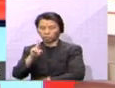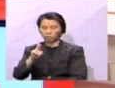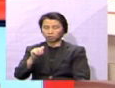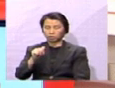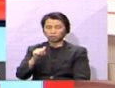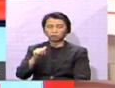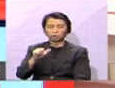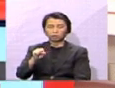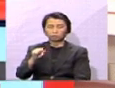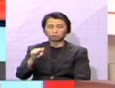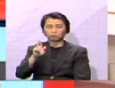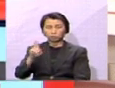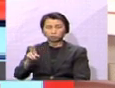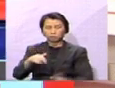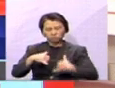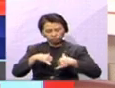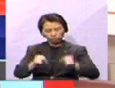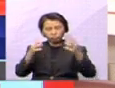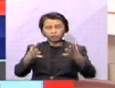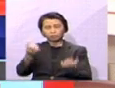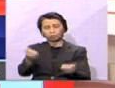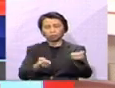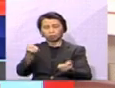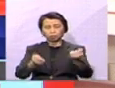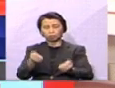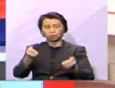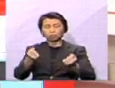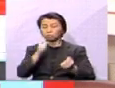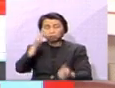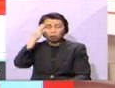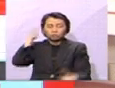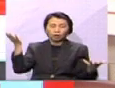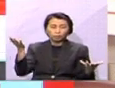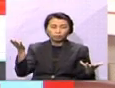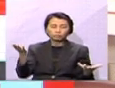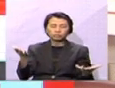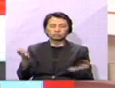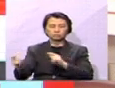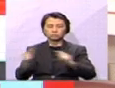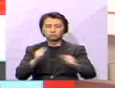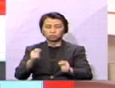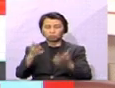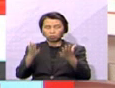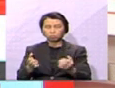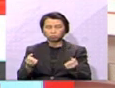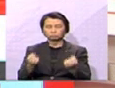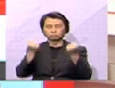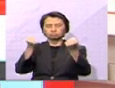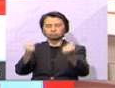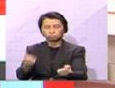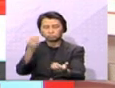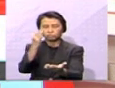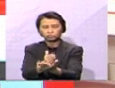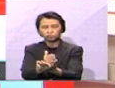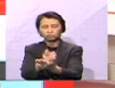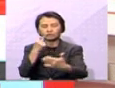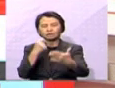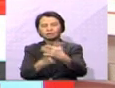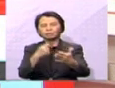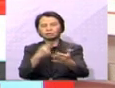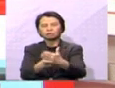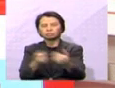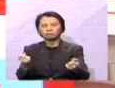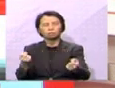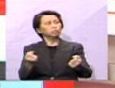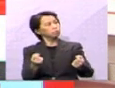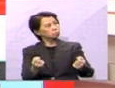isnin lalu masih ramai pengguna Jalan Raya tidak menyedarinya tindakan pengguna menghentikan kereta secara tiba-tiba